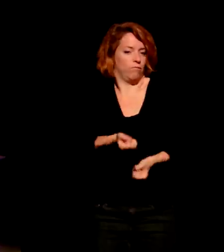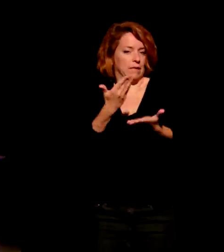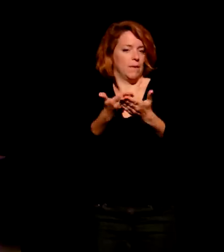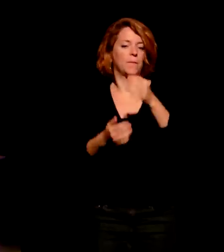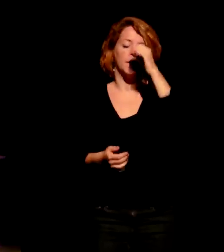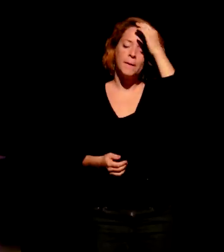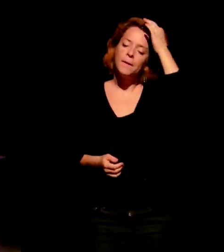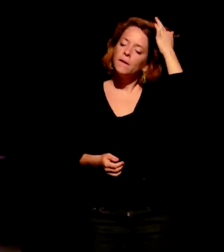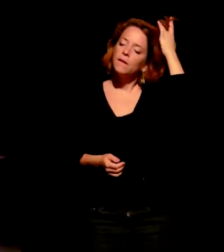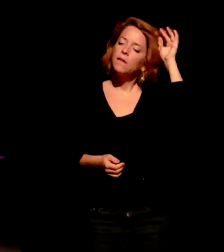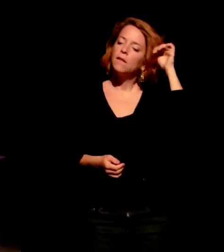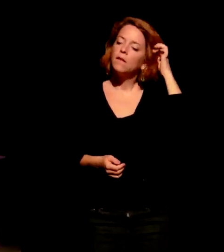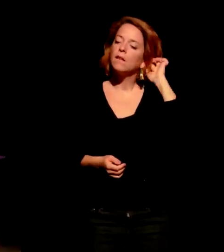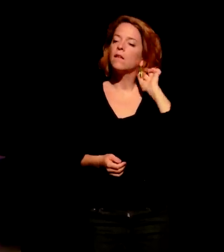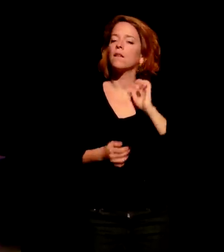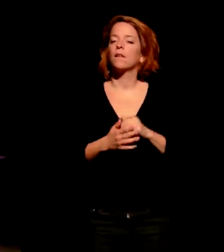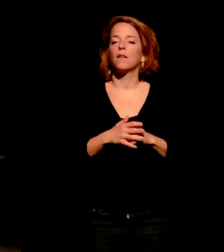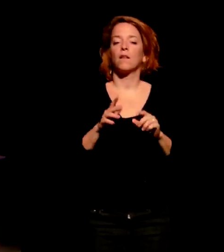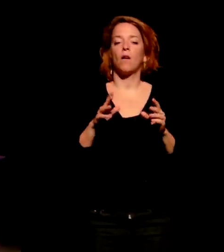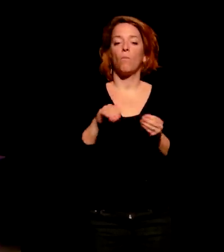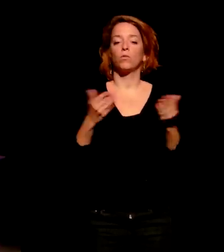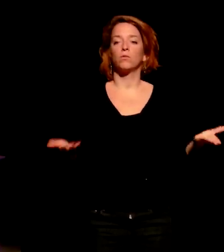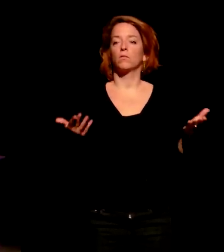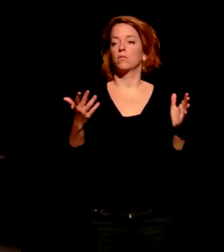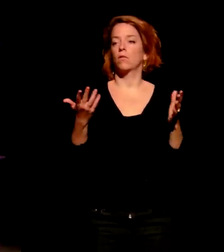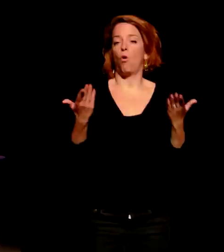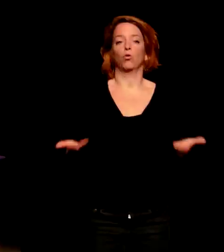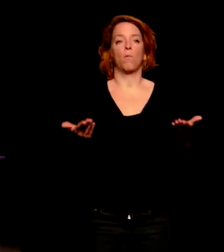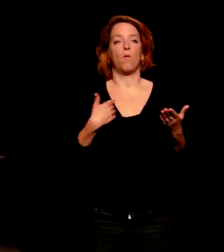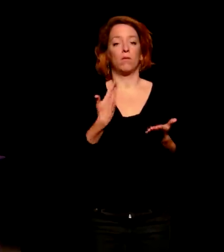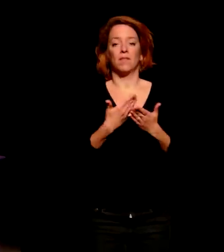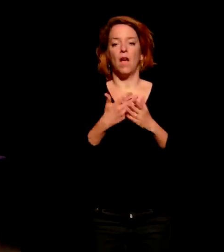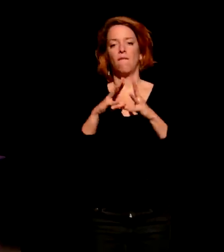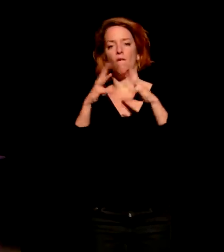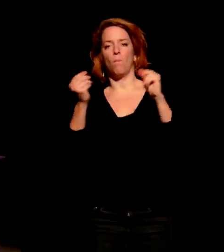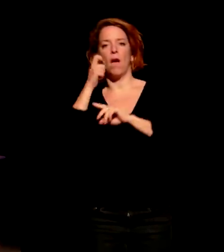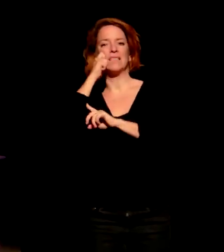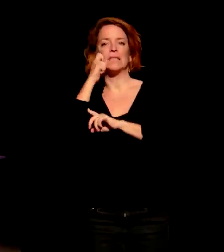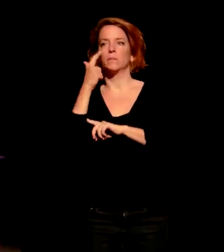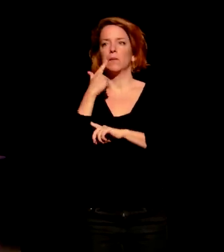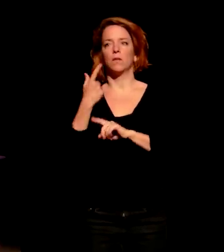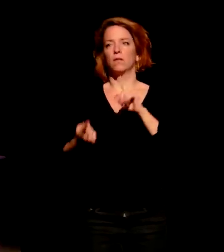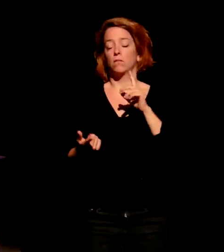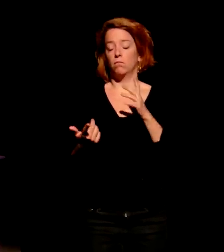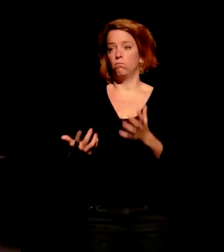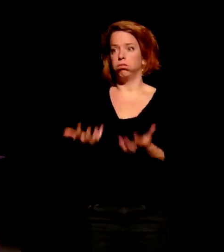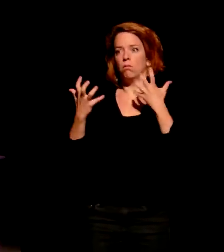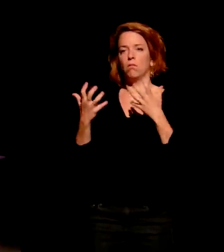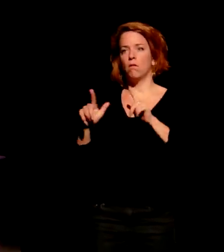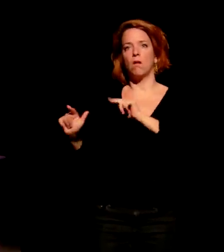un racisme qui est particulièrement fort en ce moment, particulièrement important, particulièrement dangereux. La troisième raison, c'est